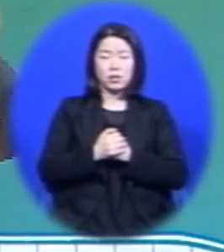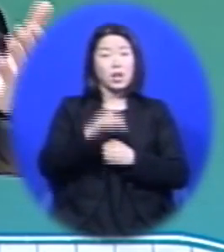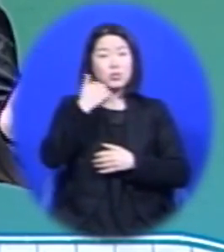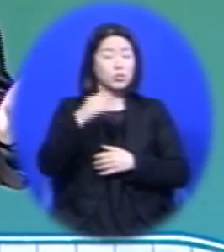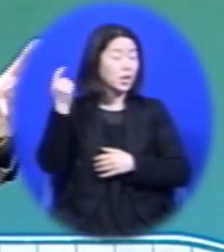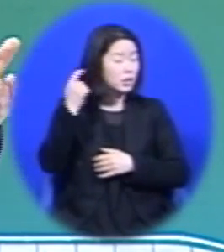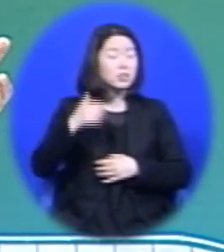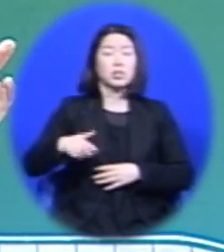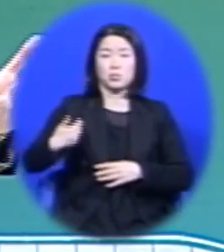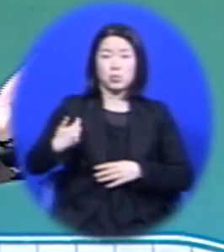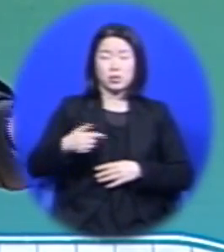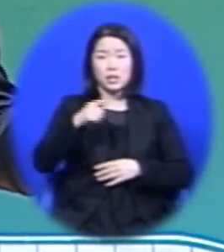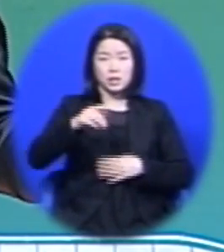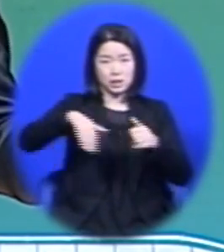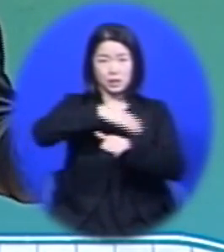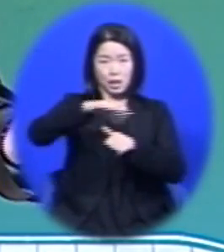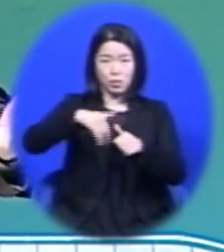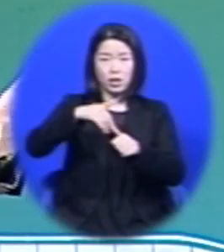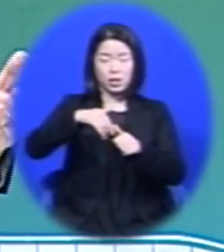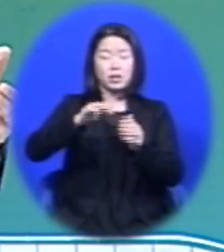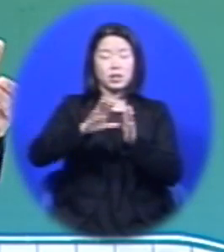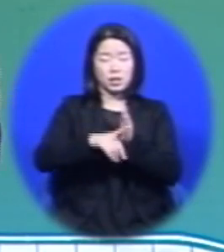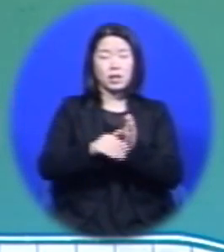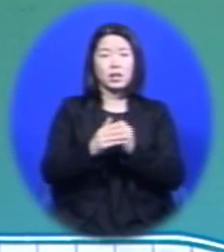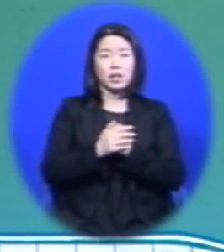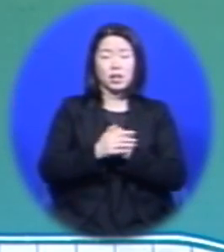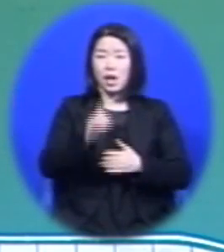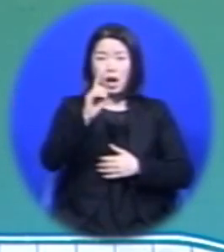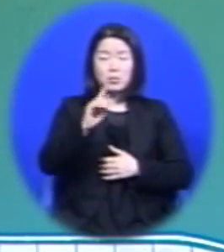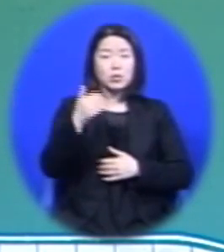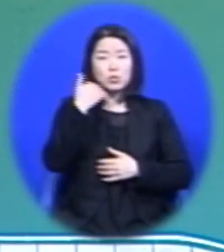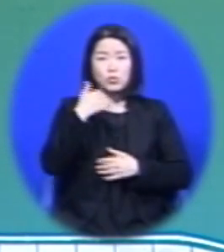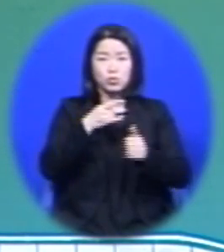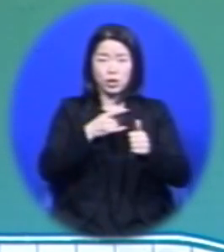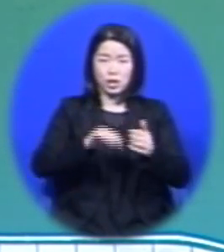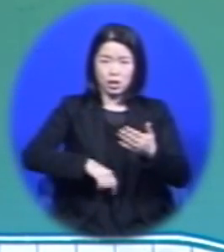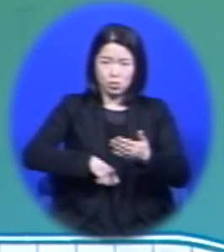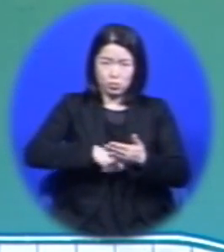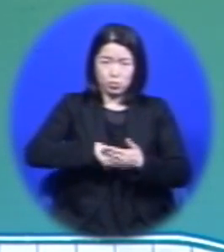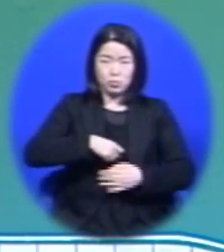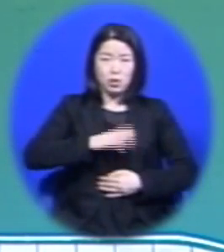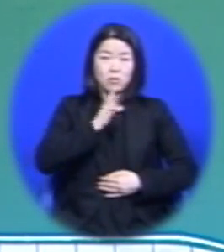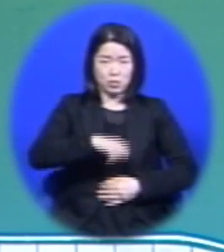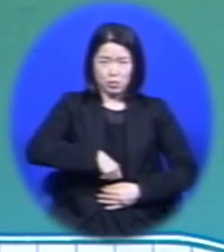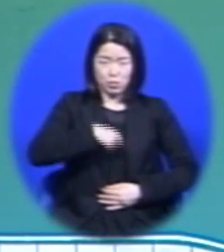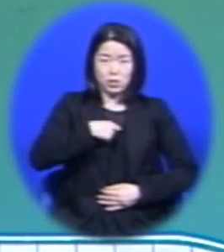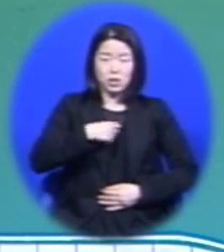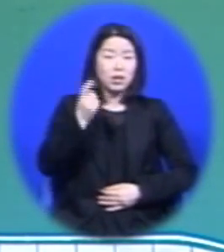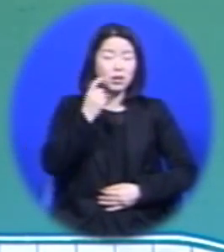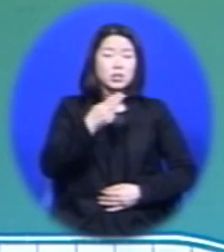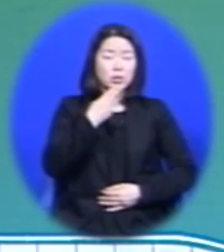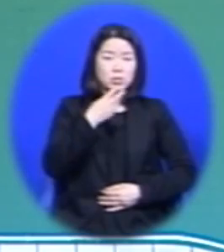누가 듣는지도 모르는 그 상황에서 한 번도 누구에게 솔직하게 거짓도 없이 털어놓지 않았던